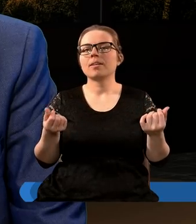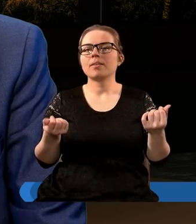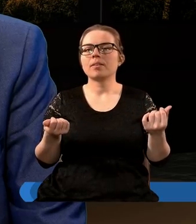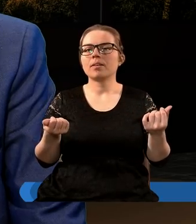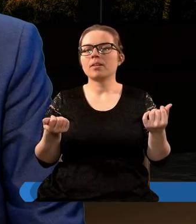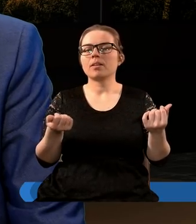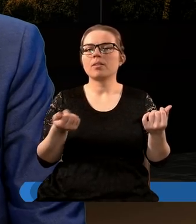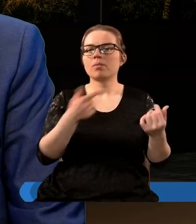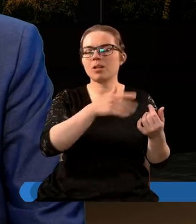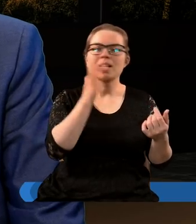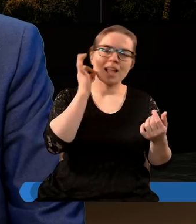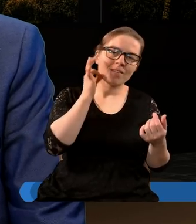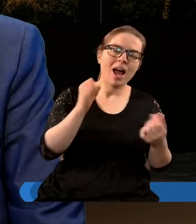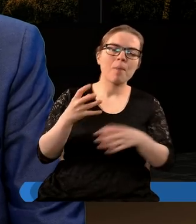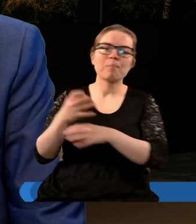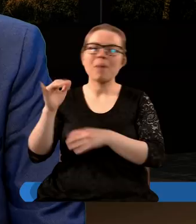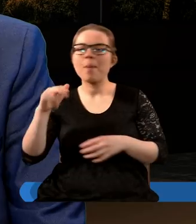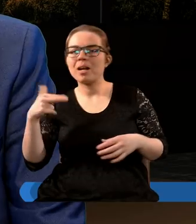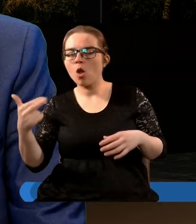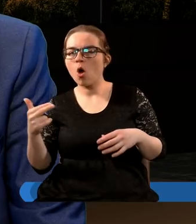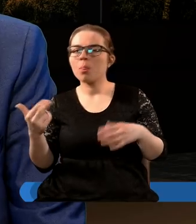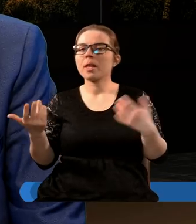ową niewiastą babilonem